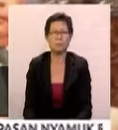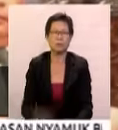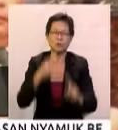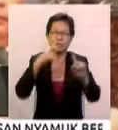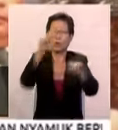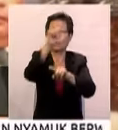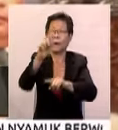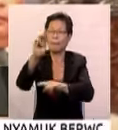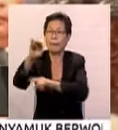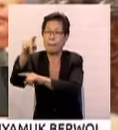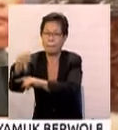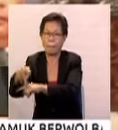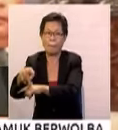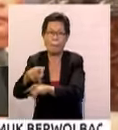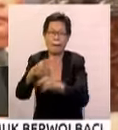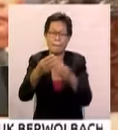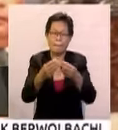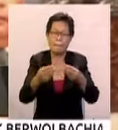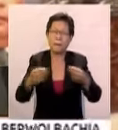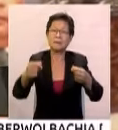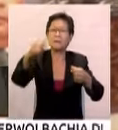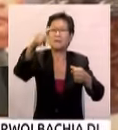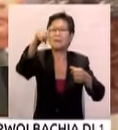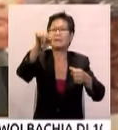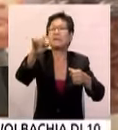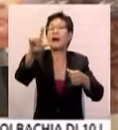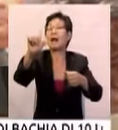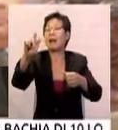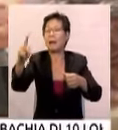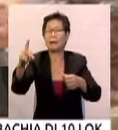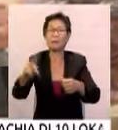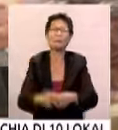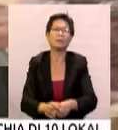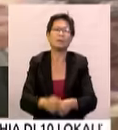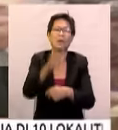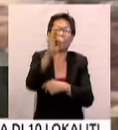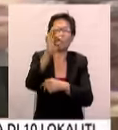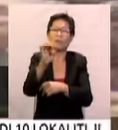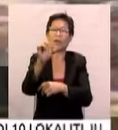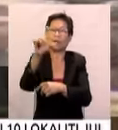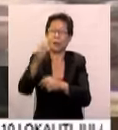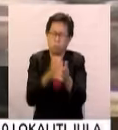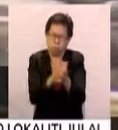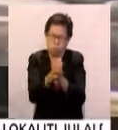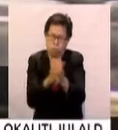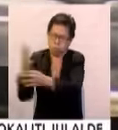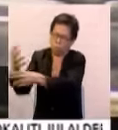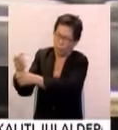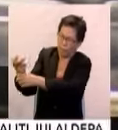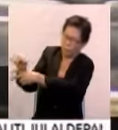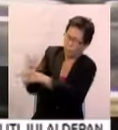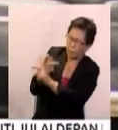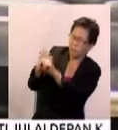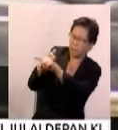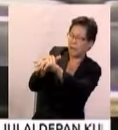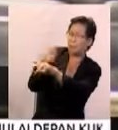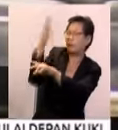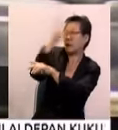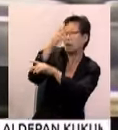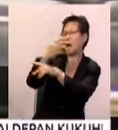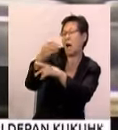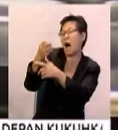Menjawab soalan Ahli Parlimen Pasir Salat, Datuk Seri Tajuddin Abdul Rahman, Felcra kini berusaha untuk mendapatkan pinjaman daripada kerajaan atau